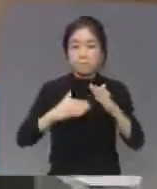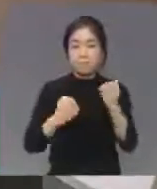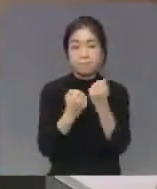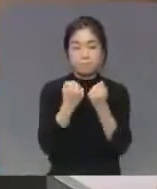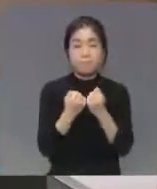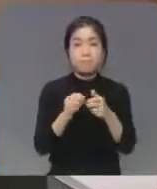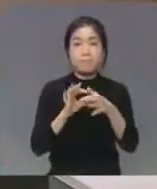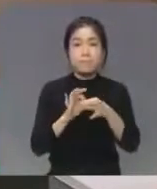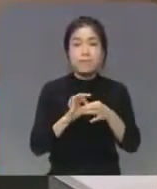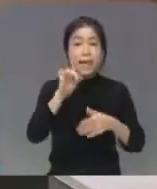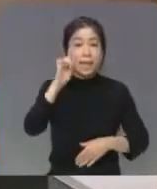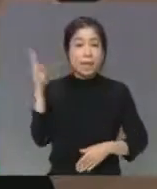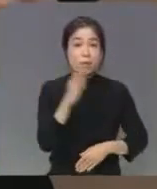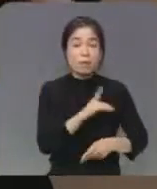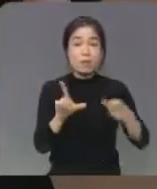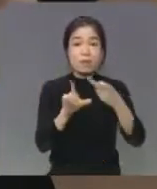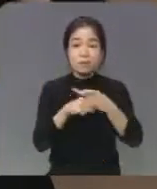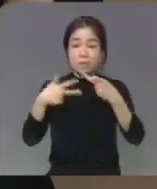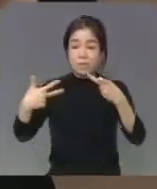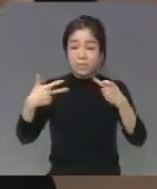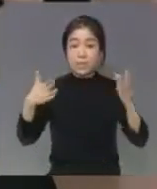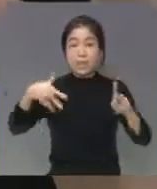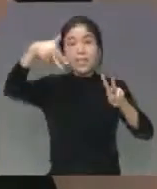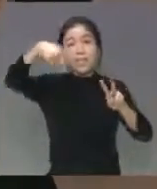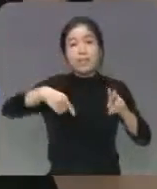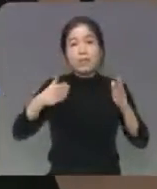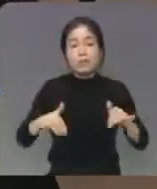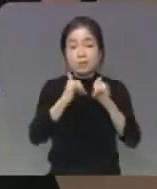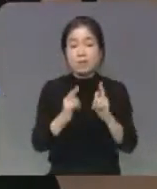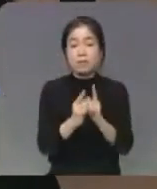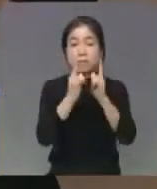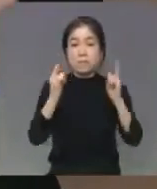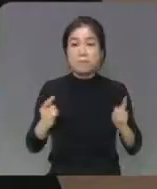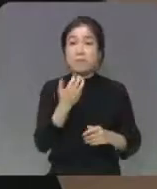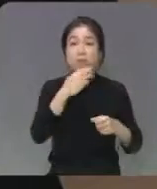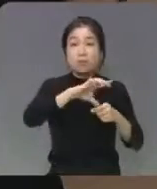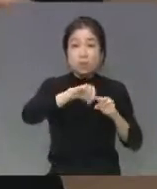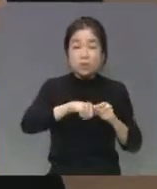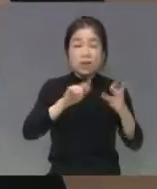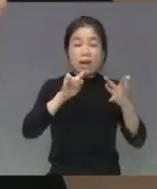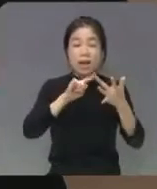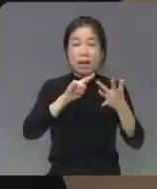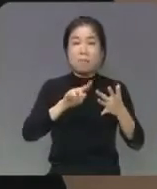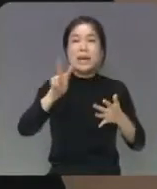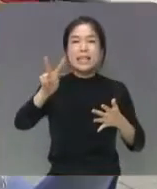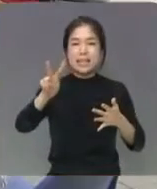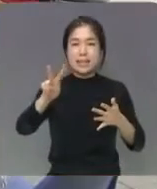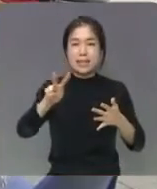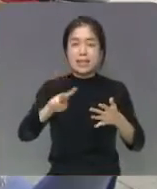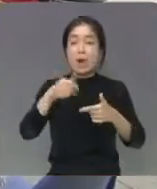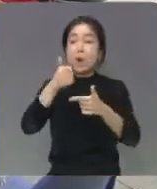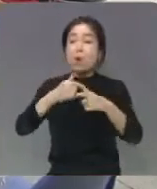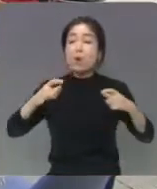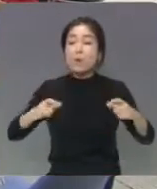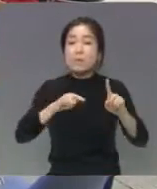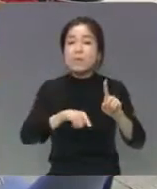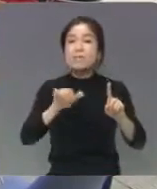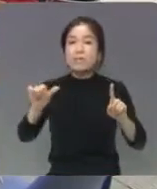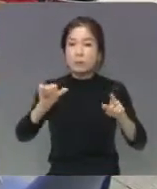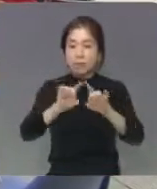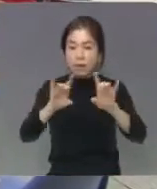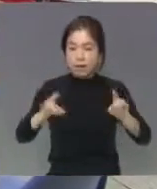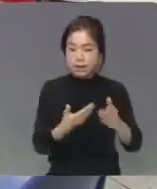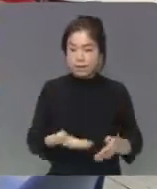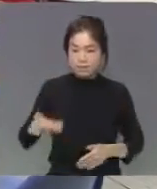통해 내일부터 다음달 치료까지 2주동안 사회적 거리 두기를 수도 꼬는 2단계 호남은 1.5 단계로 카가